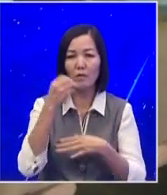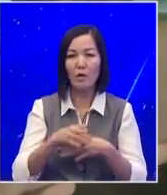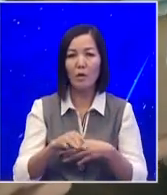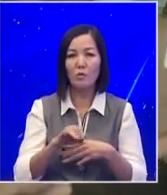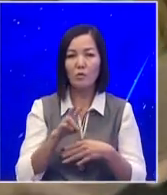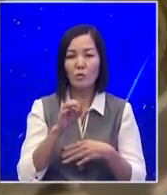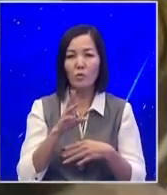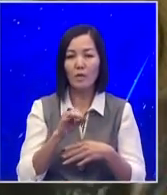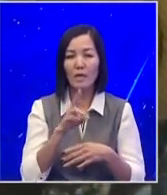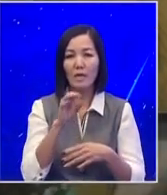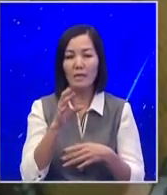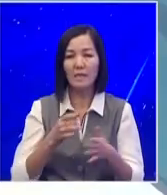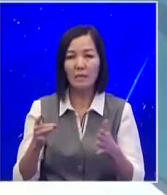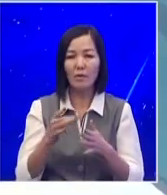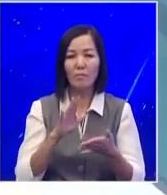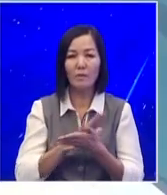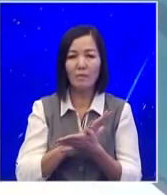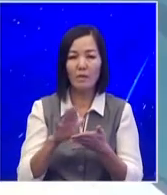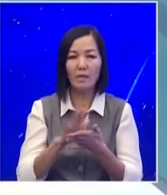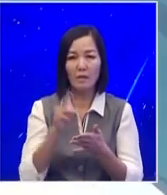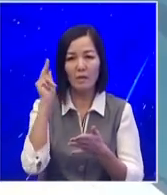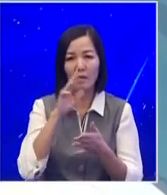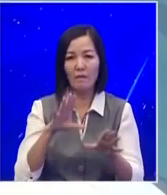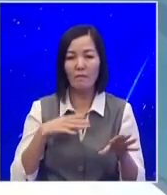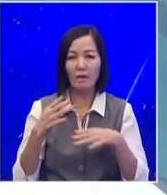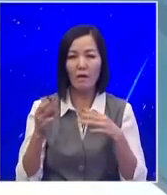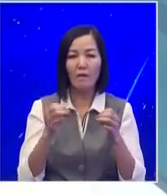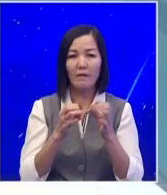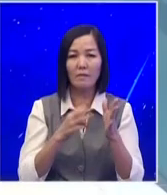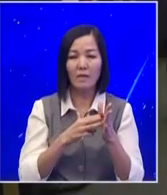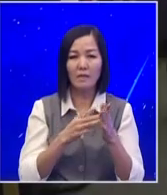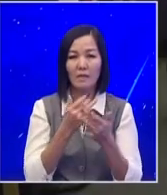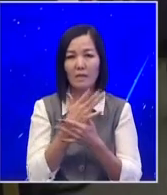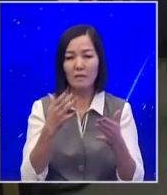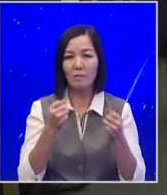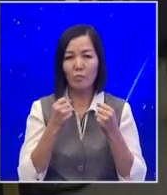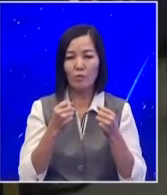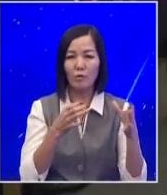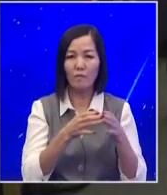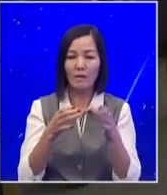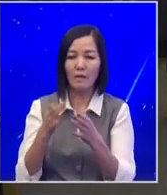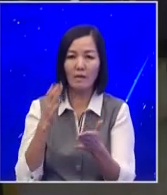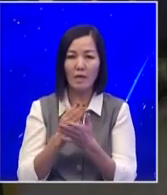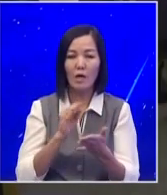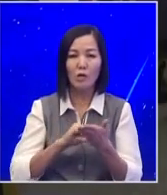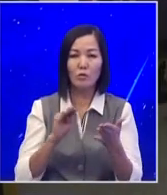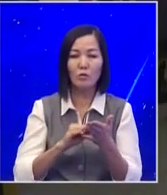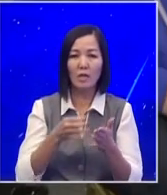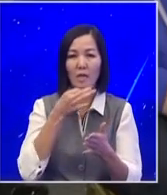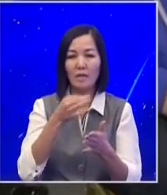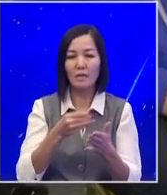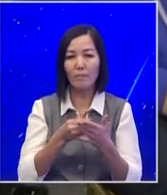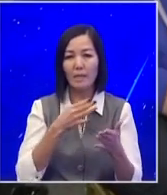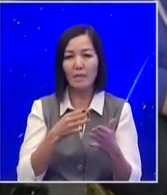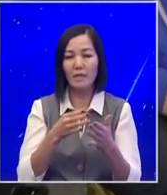в Карасайском районе, где на бесплатной основе тренируют по 18 видам спорта. А в Талгарском районе журналисты оценили потенциал